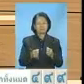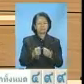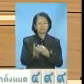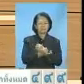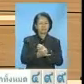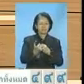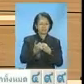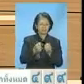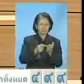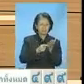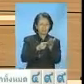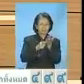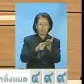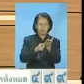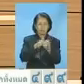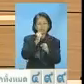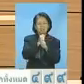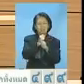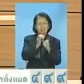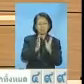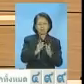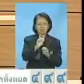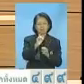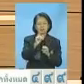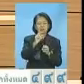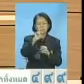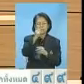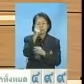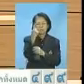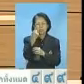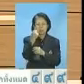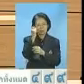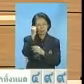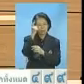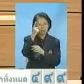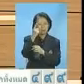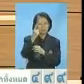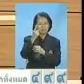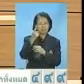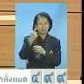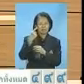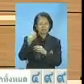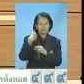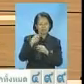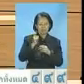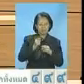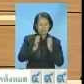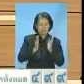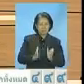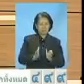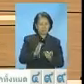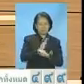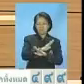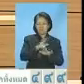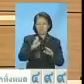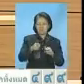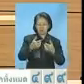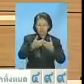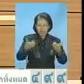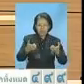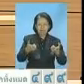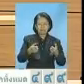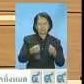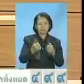อเนี่ยฮะจะทำให้คนรุ่นใหม่เข้าใจว่าศักดิ์ศรีความเป็นมนุษย์เนี่ยมันไม่ต้องแยกดินแดนก็